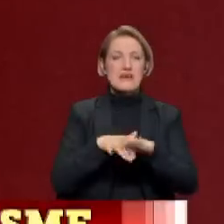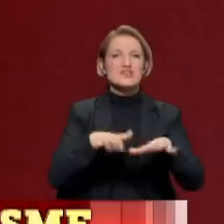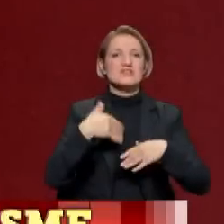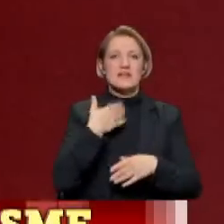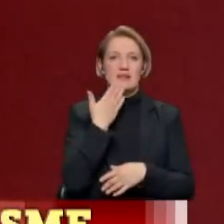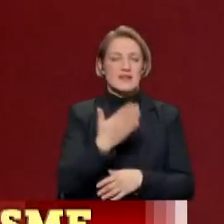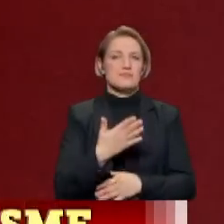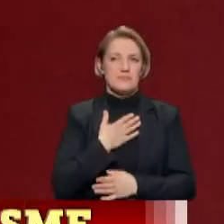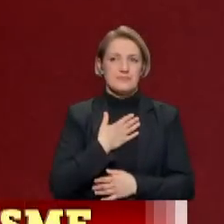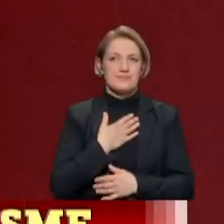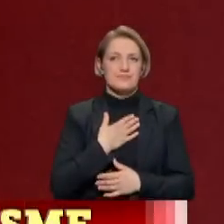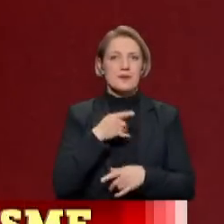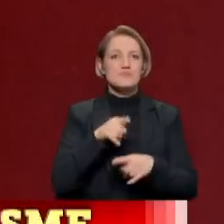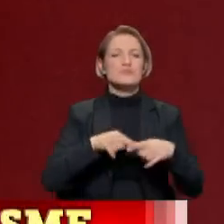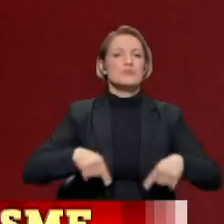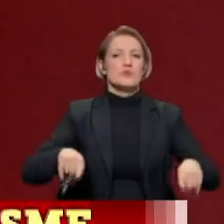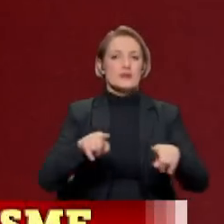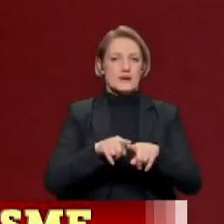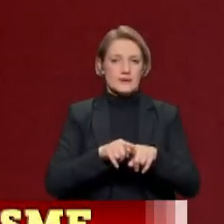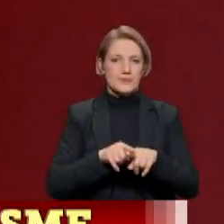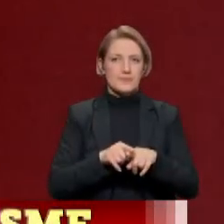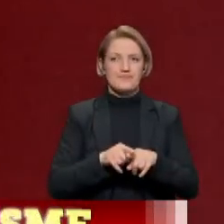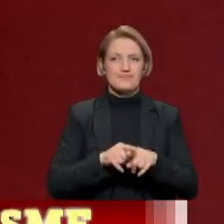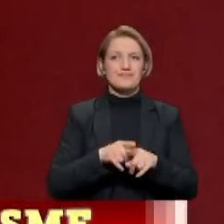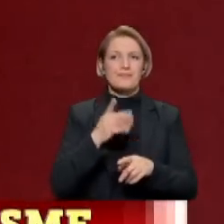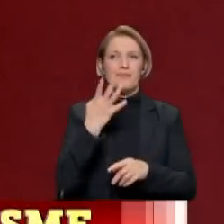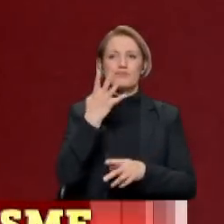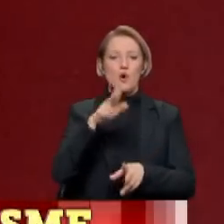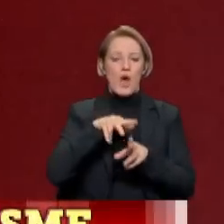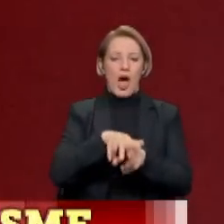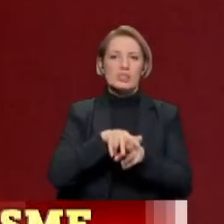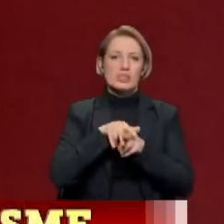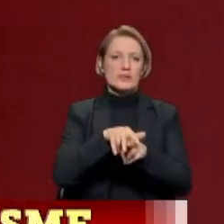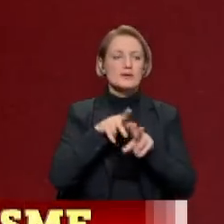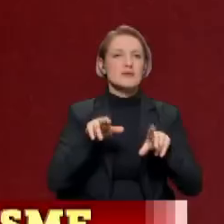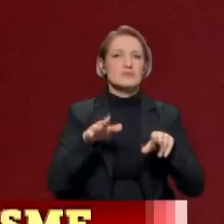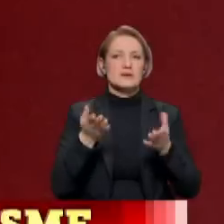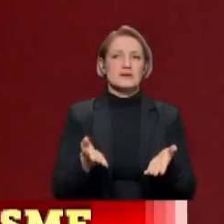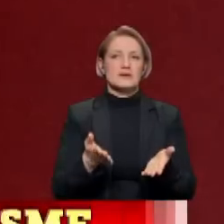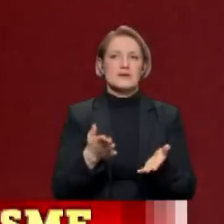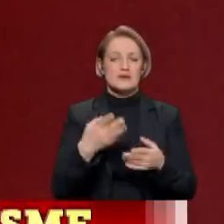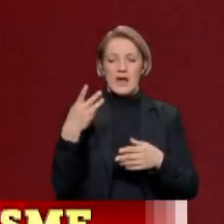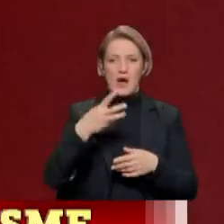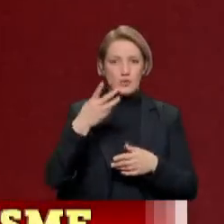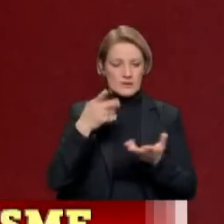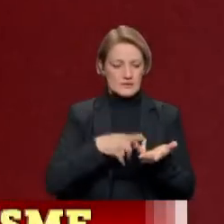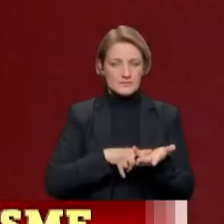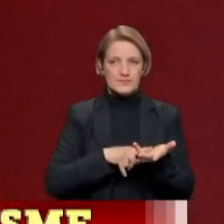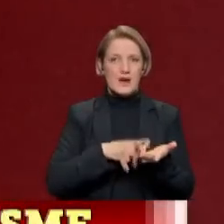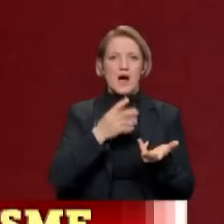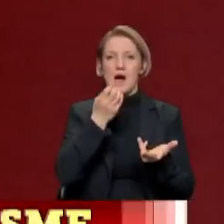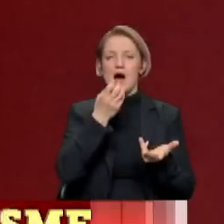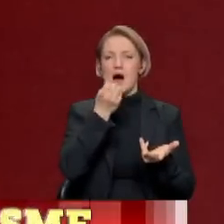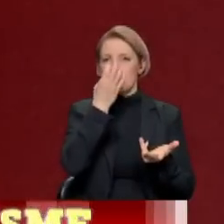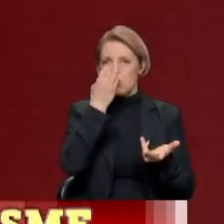ki, bunlar dedim, mahşerin dört atlısı gibiydiler. Erdoğan,